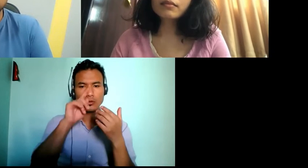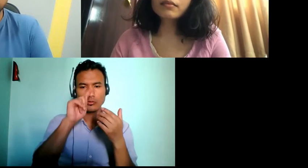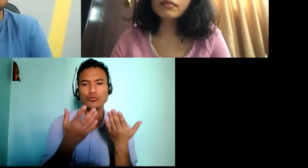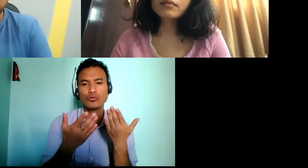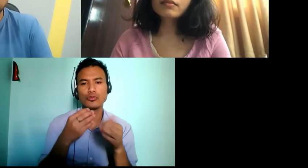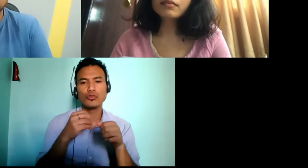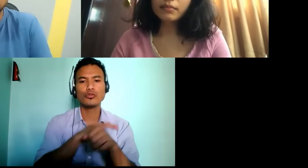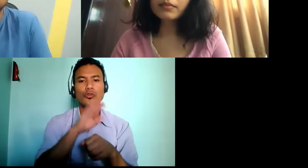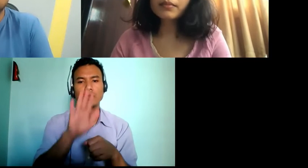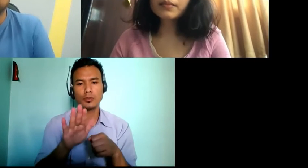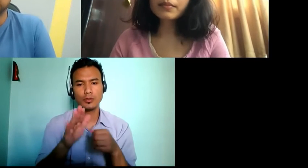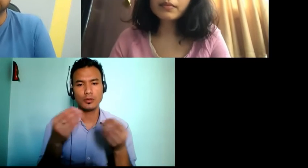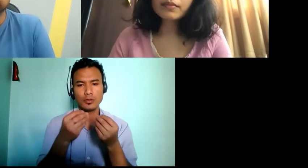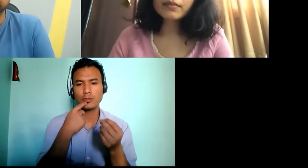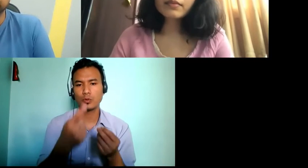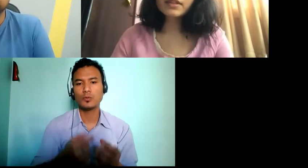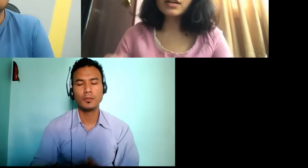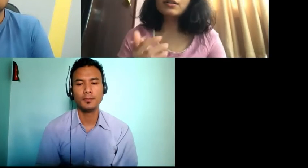असर परेको छ यसलाई अलिकति मोरागत रूपमा भनौँ न.